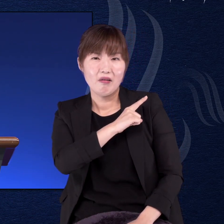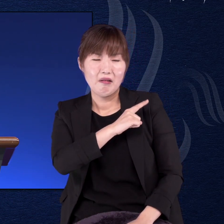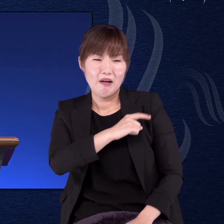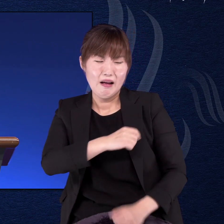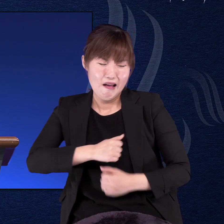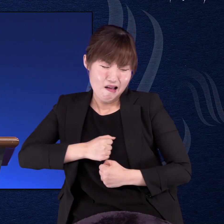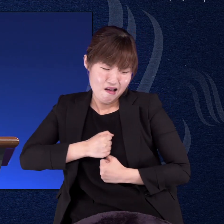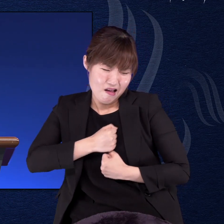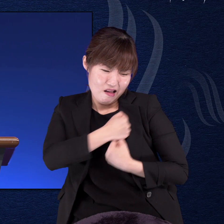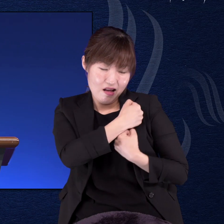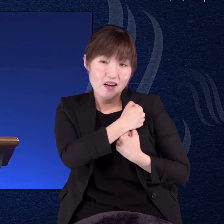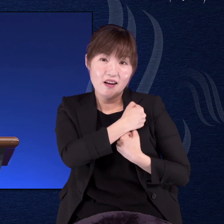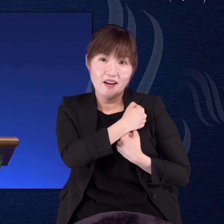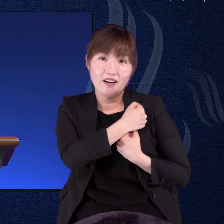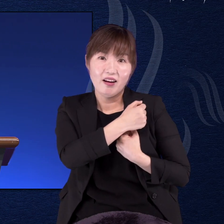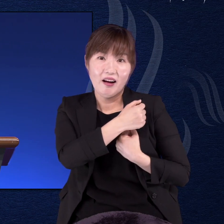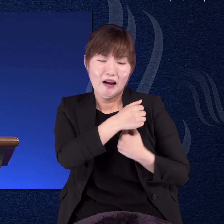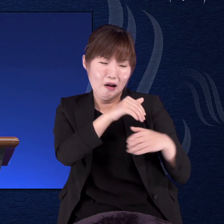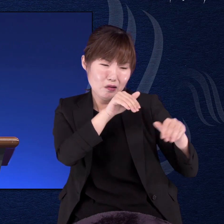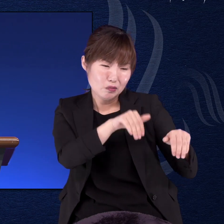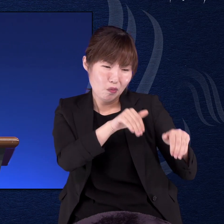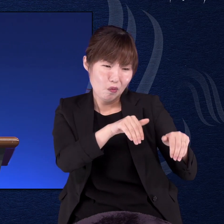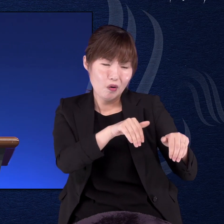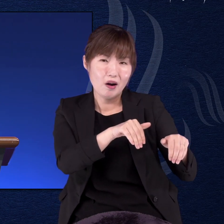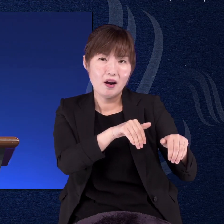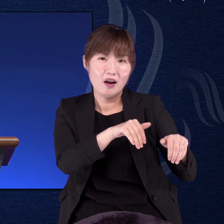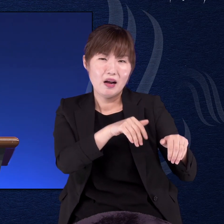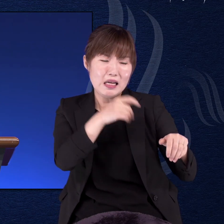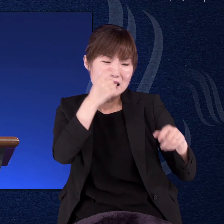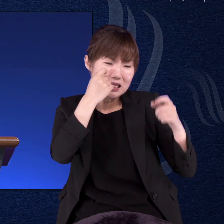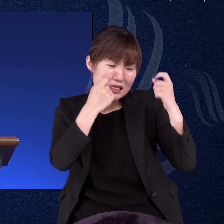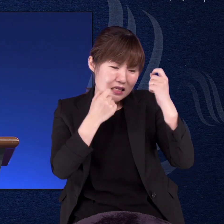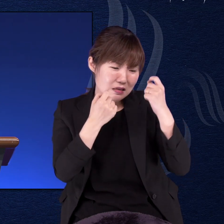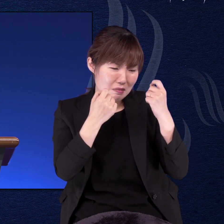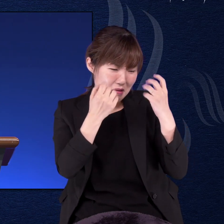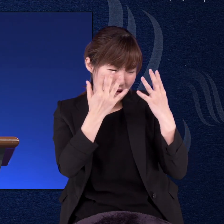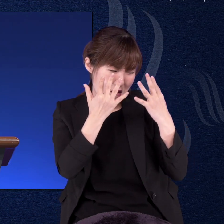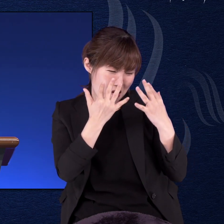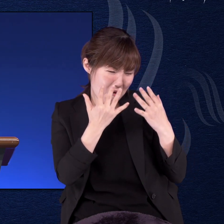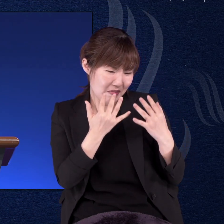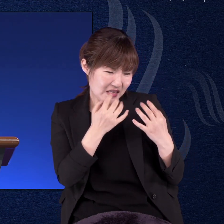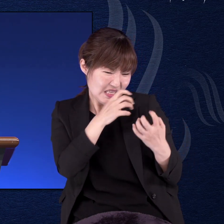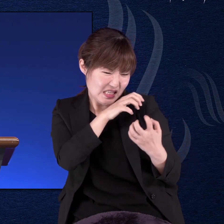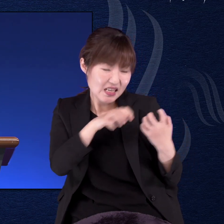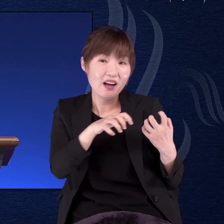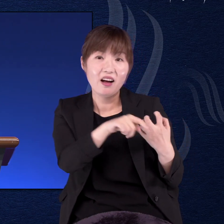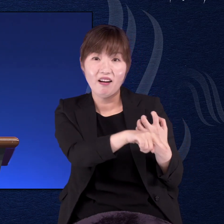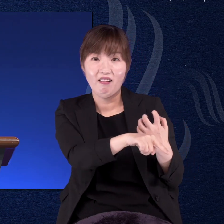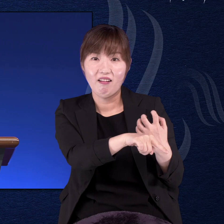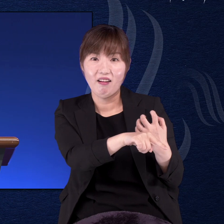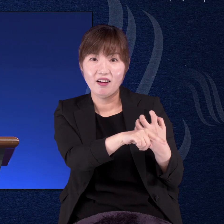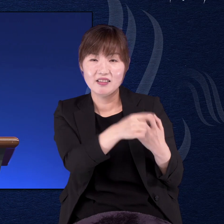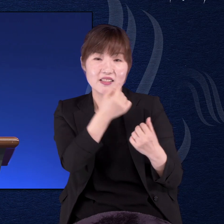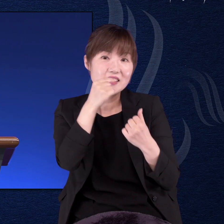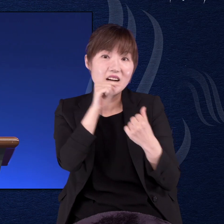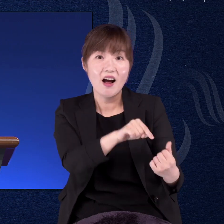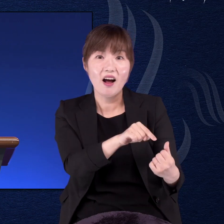슬피 울며 이를 갈미 있으라는 말씀을 들으시겠어요? 너무 끔찍한 일 아닌가요?